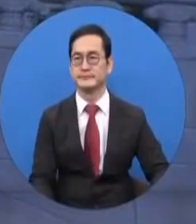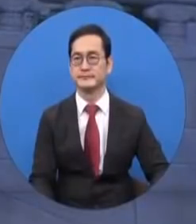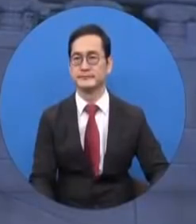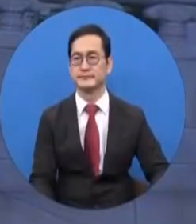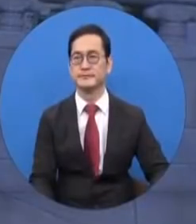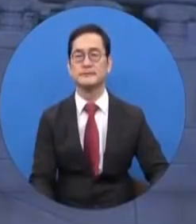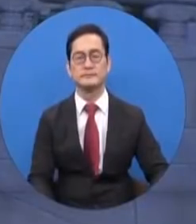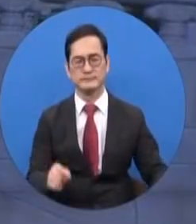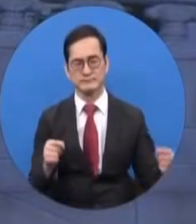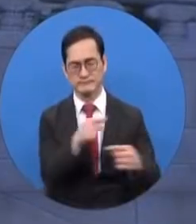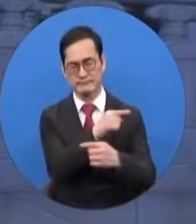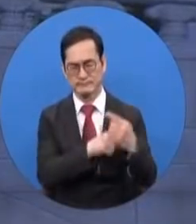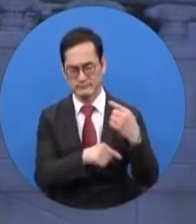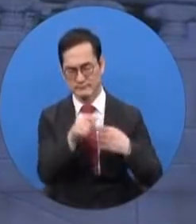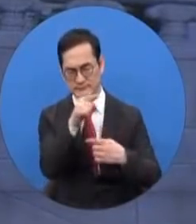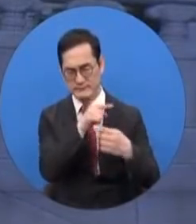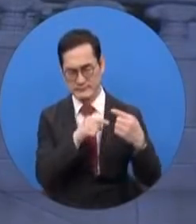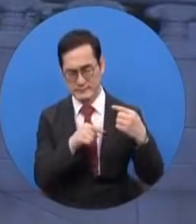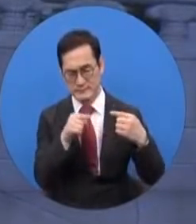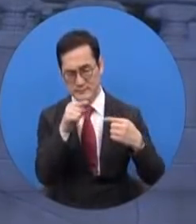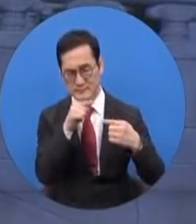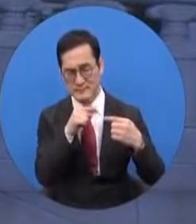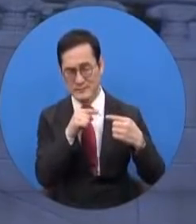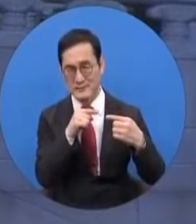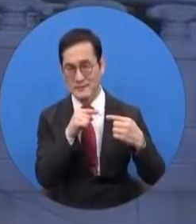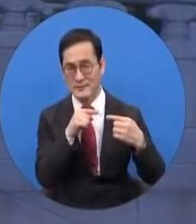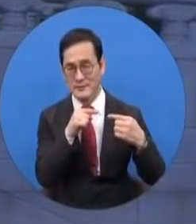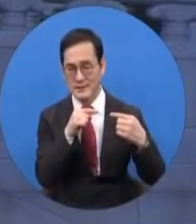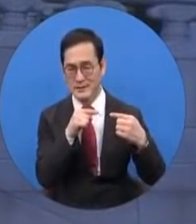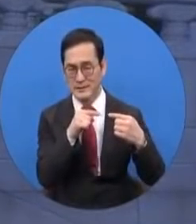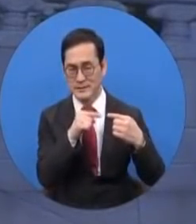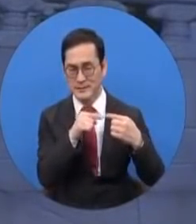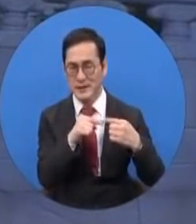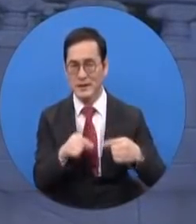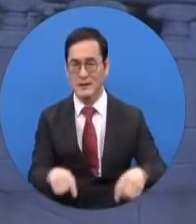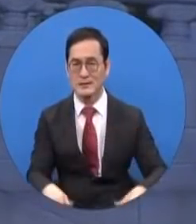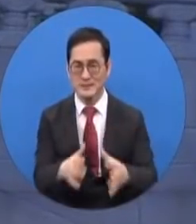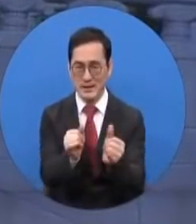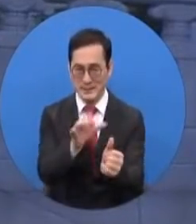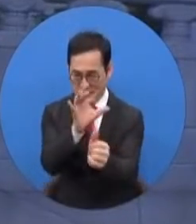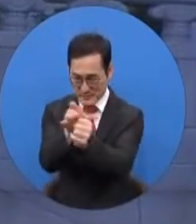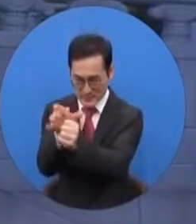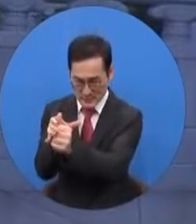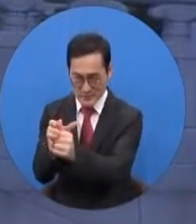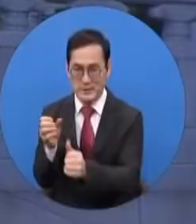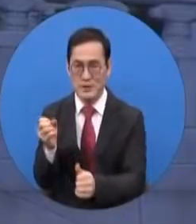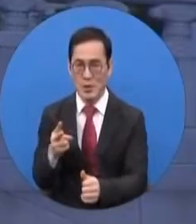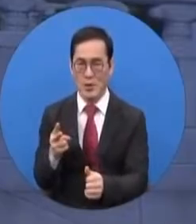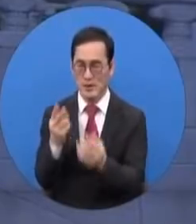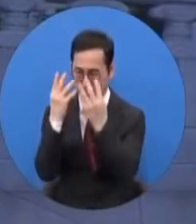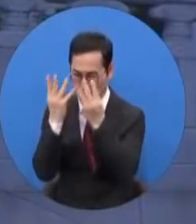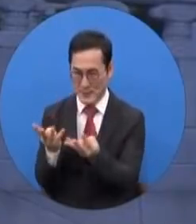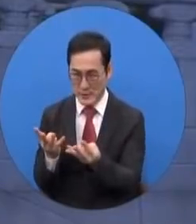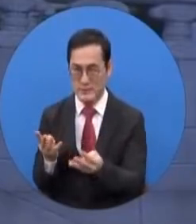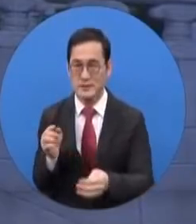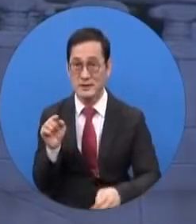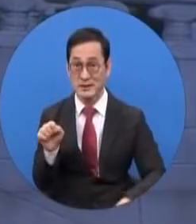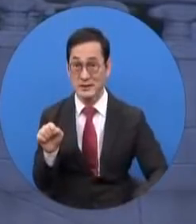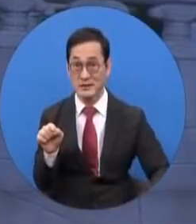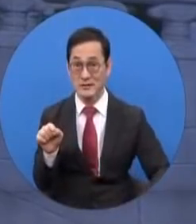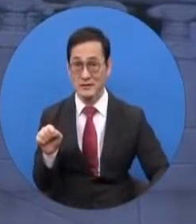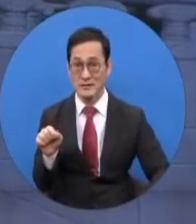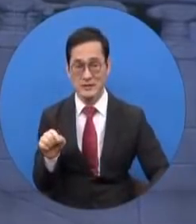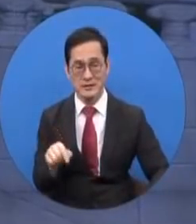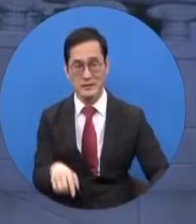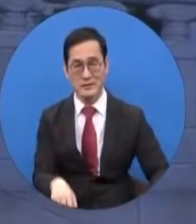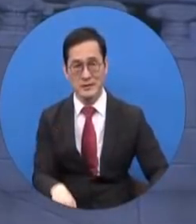좁히면 이명박 전 대통령 사면 문제랑 아까 말했던 한국은행 총재 등의 주요 인사 요거를 양측이 협의할